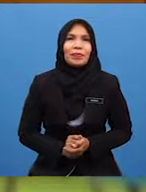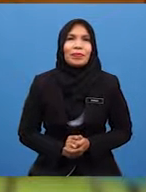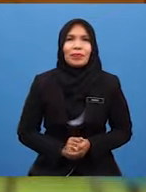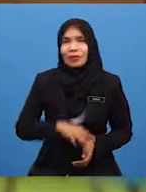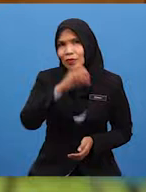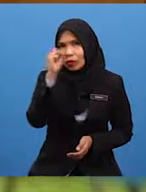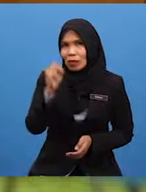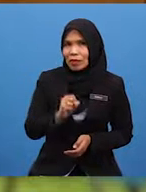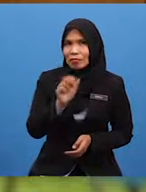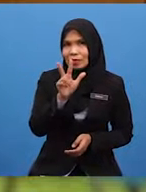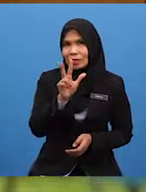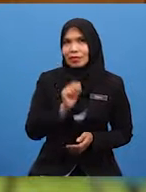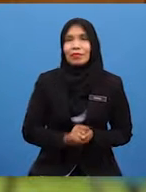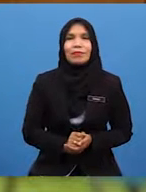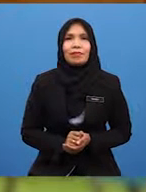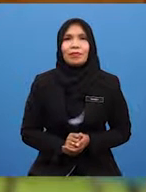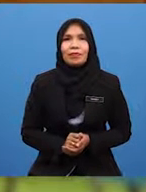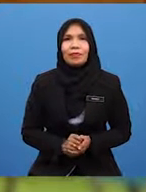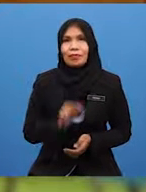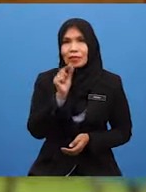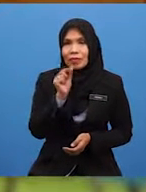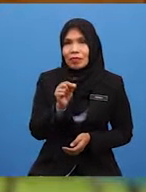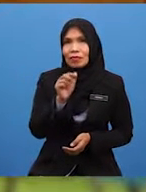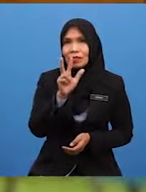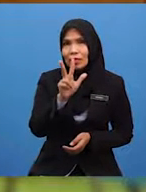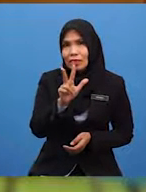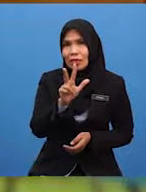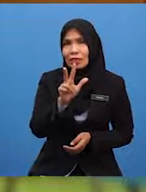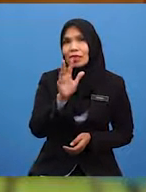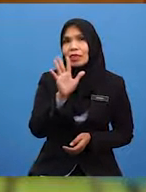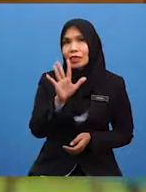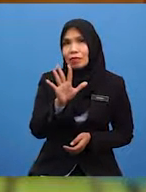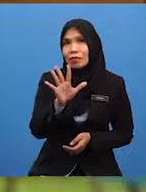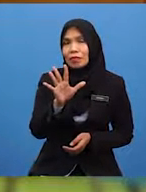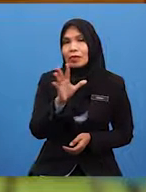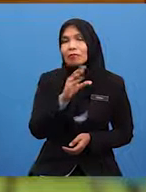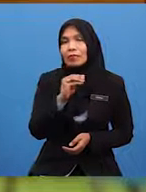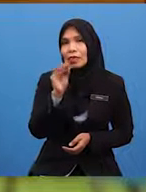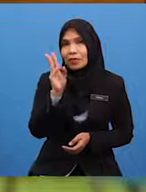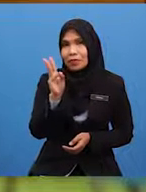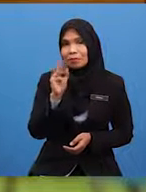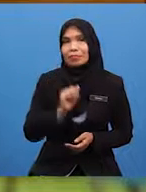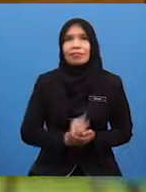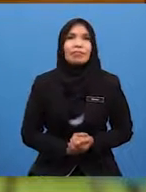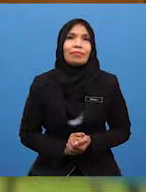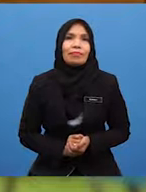Soalan ketiga. Titik 3, 5 dan 6.